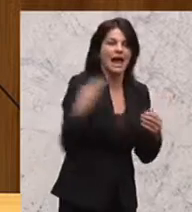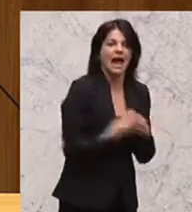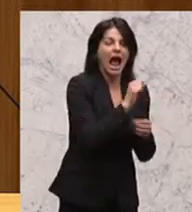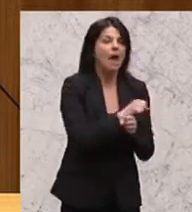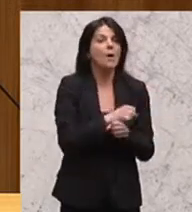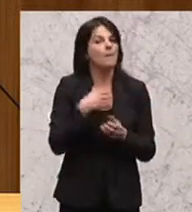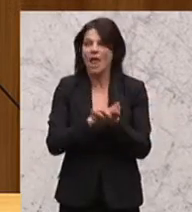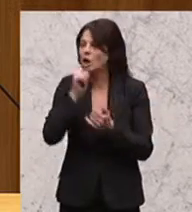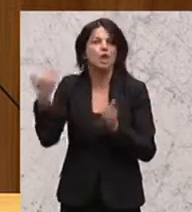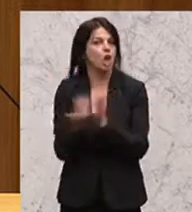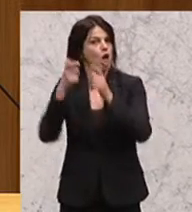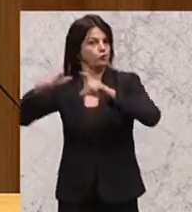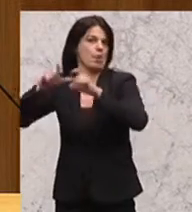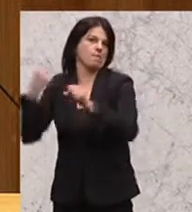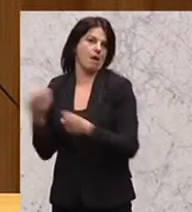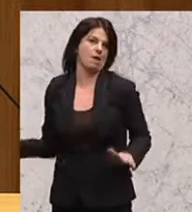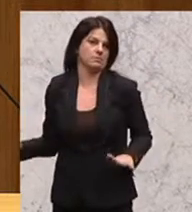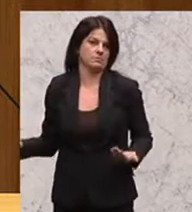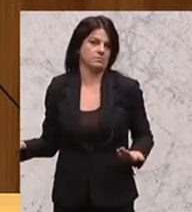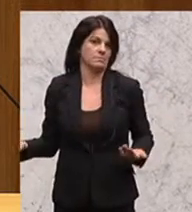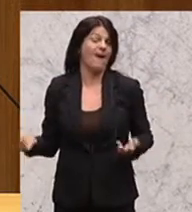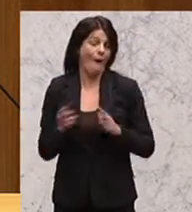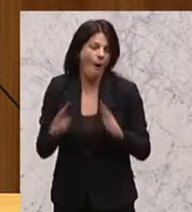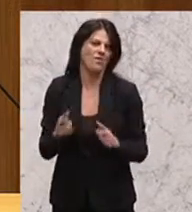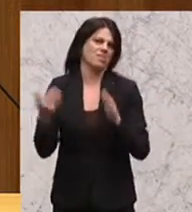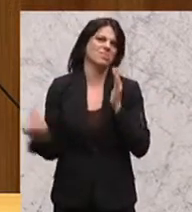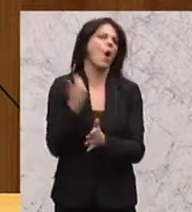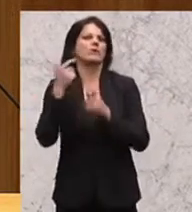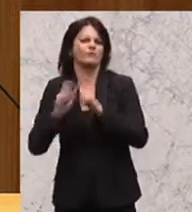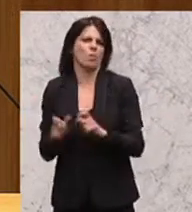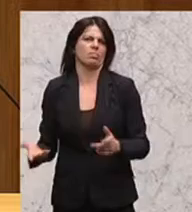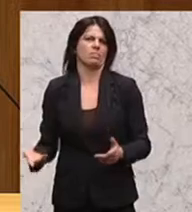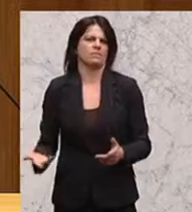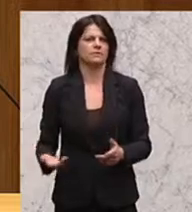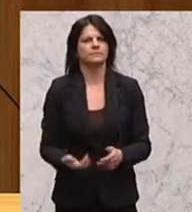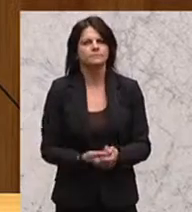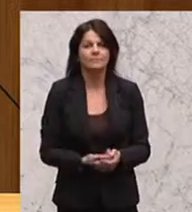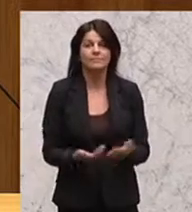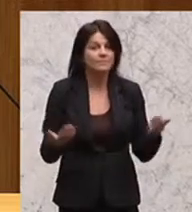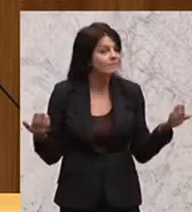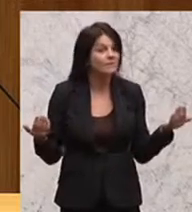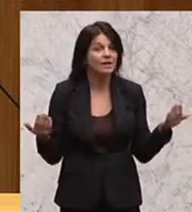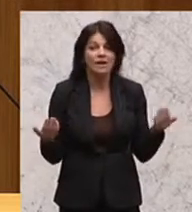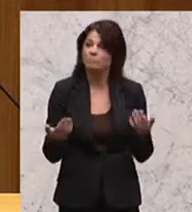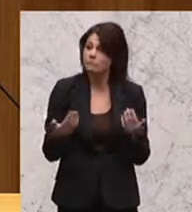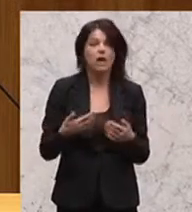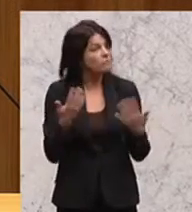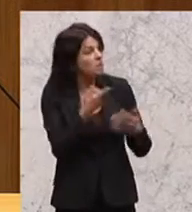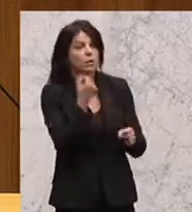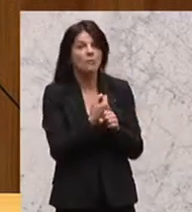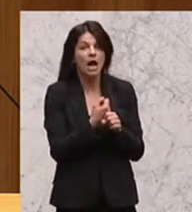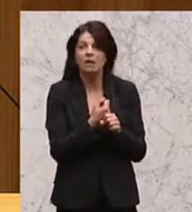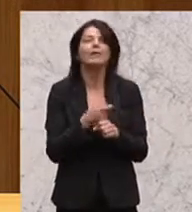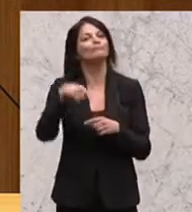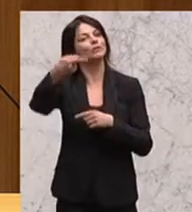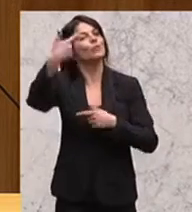Schulden. Ohne neue Schulden. Ohne neue Schulden. Wann ich es machen würde, Sie machen sie erst